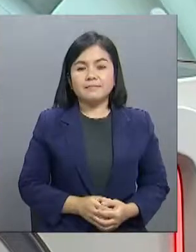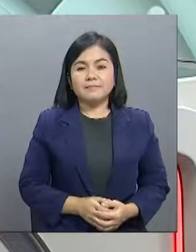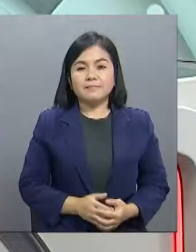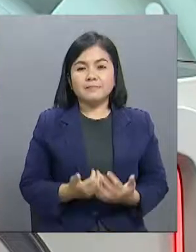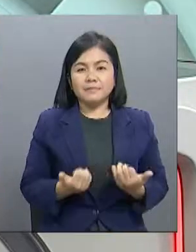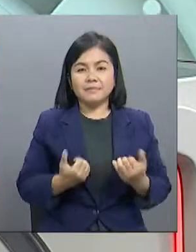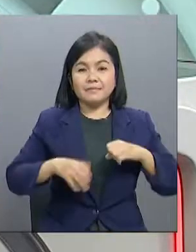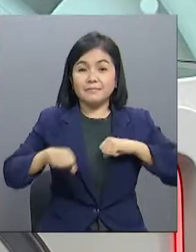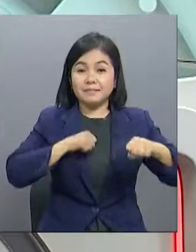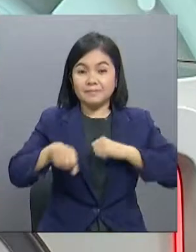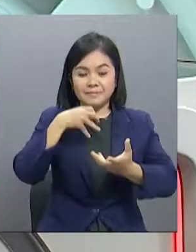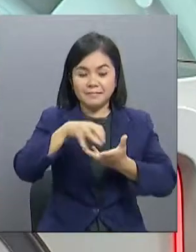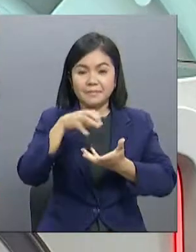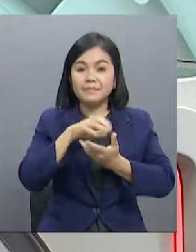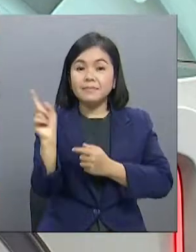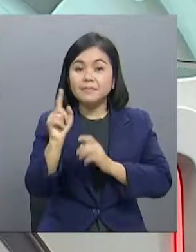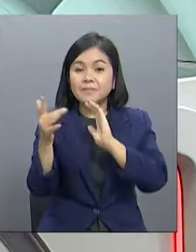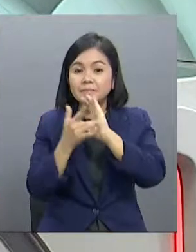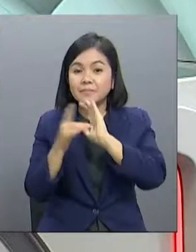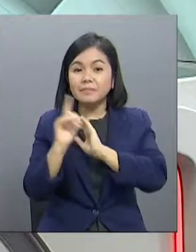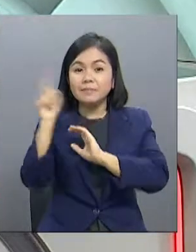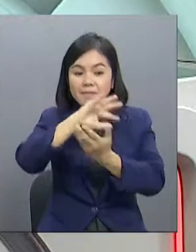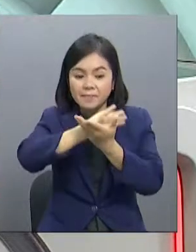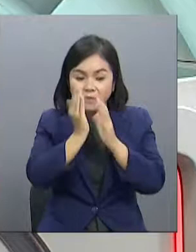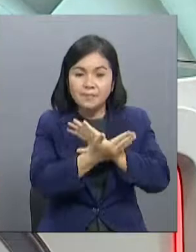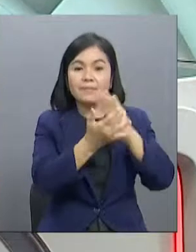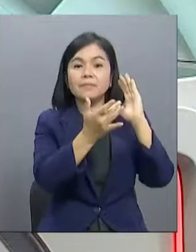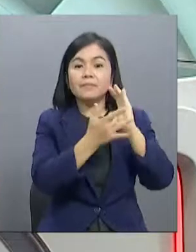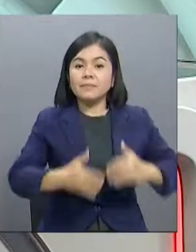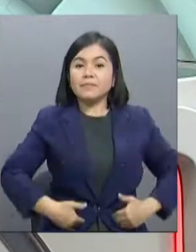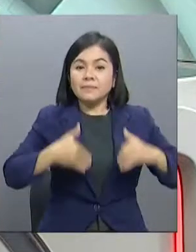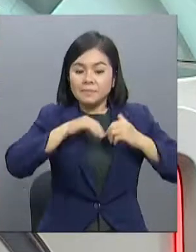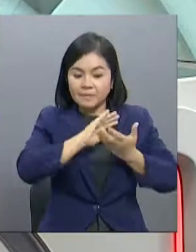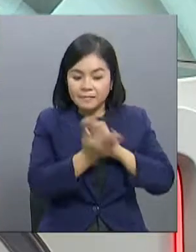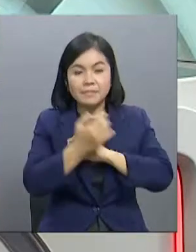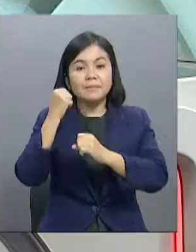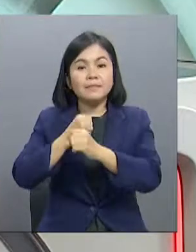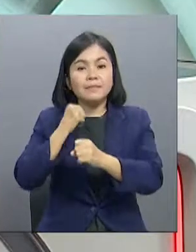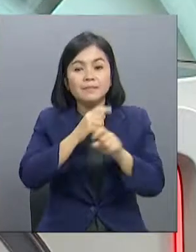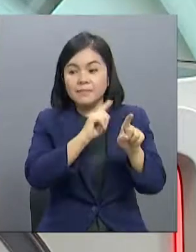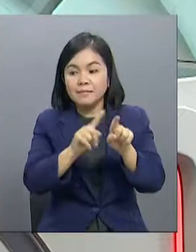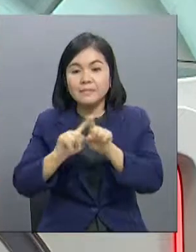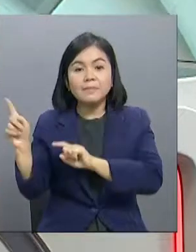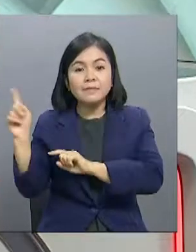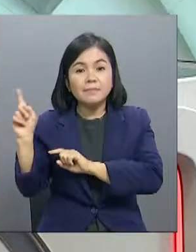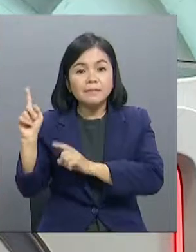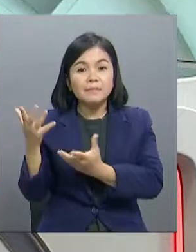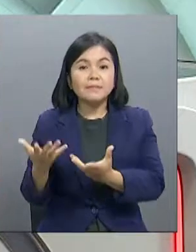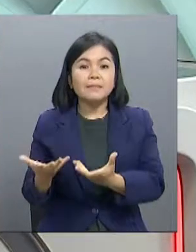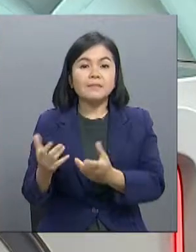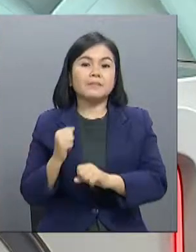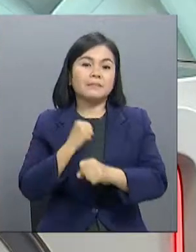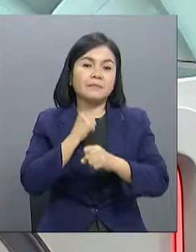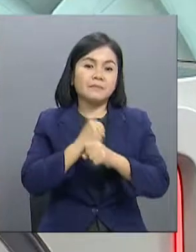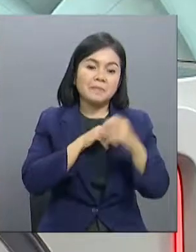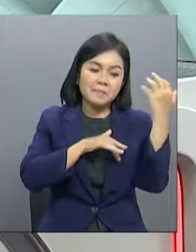Gen Z Reporters วันนี้เมื่อเทคโนโลยีปฏิวัติรูปแบบการดำเนินชีวิตและการทำงานจะเห็นได้ว่ามี co-working space เกิดขึ้นมากน